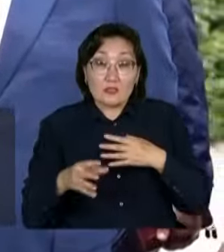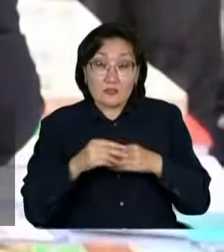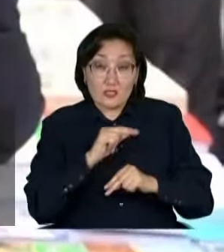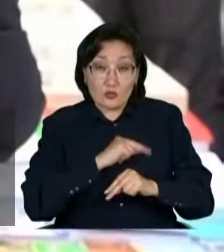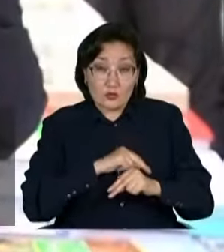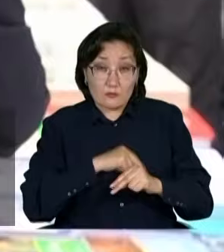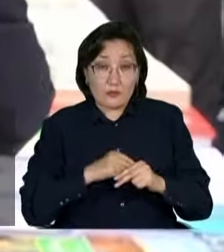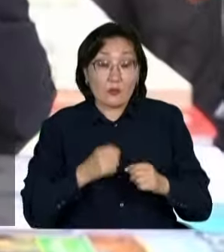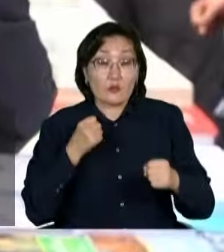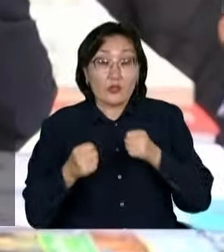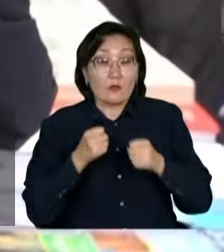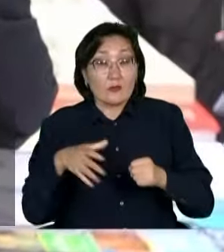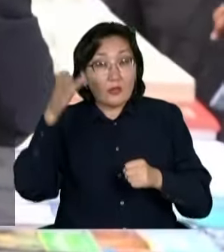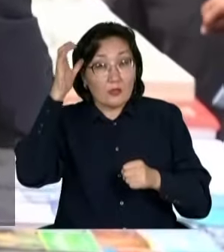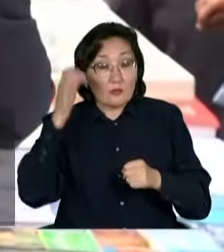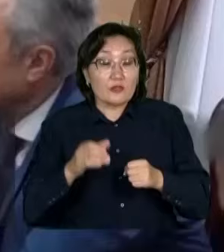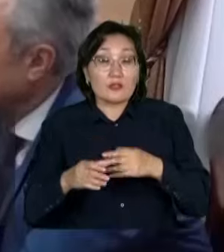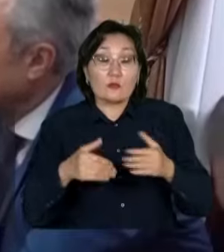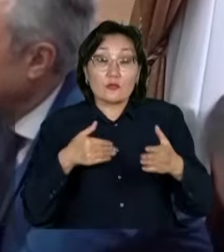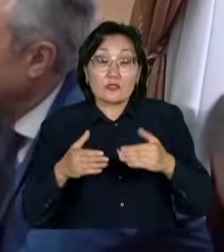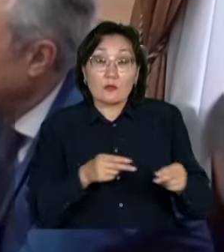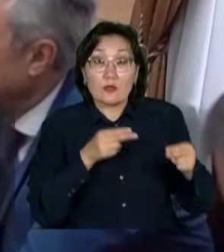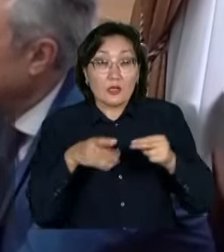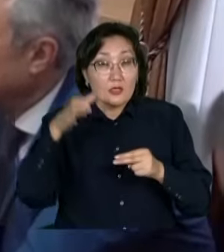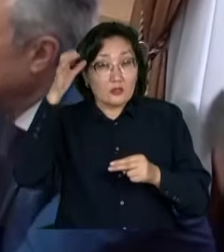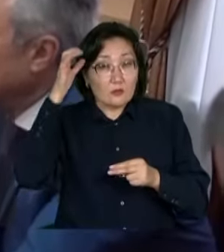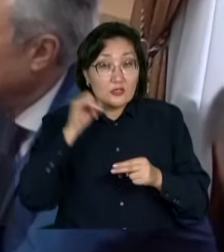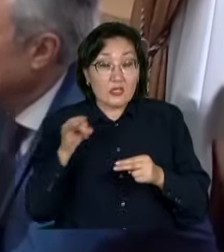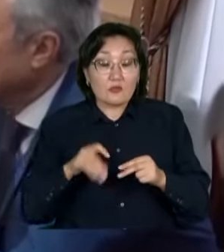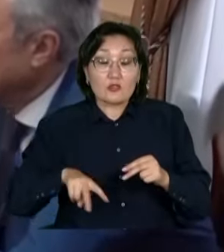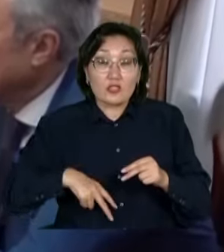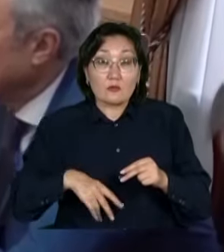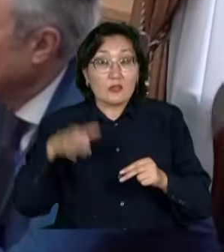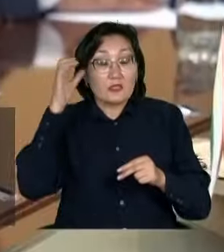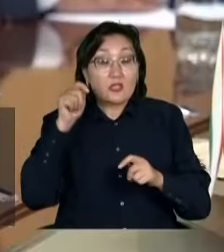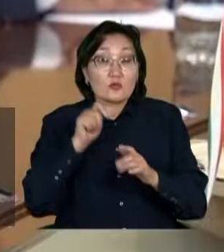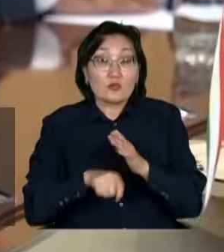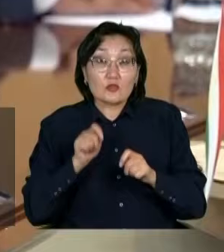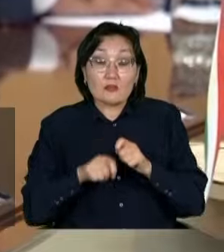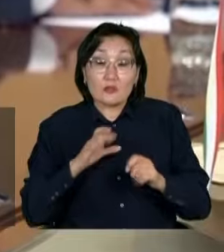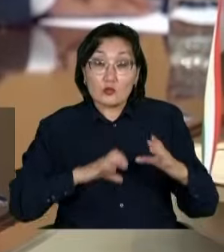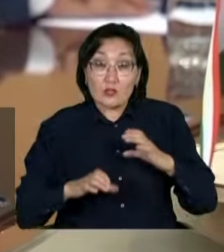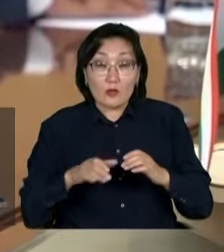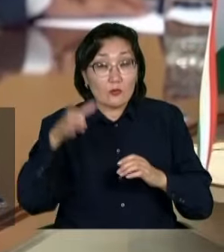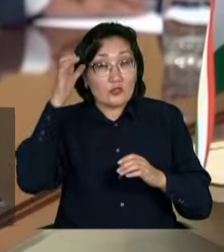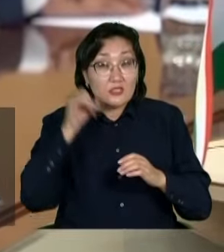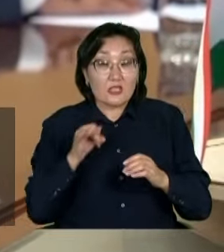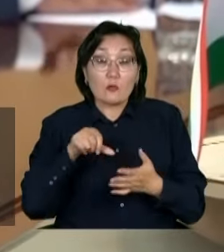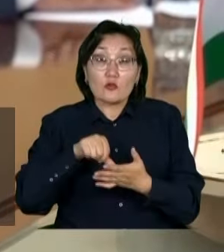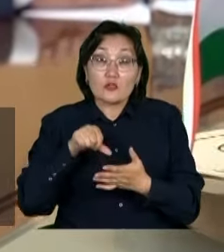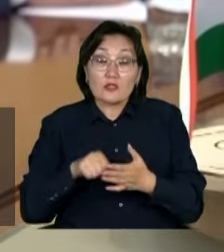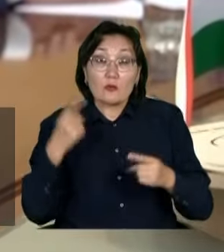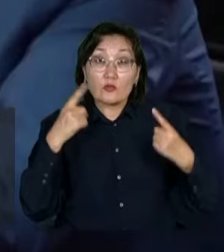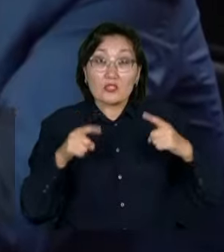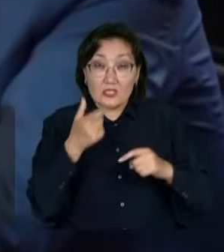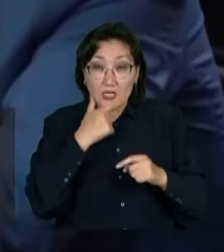сотрудничества. Укрепить научный потенциал приехали академики, директора научно-исследовательских институтов, ученые и представители